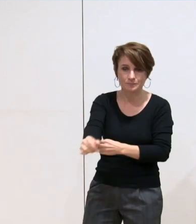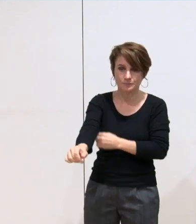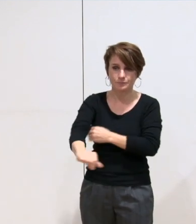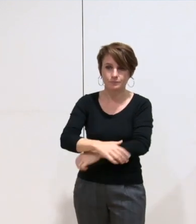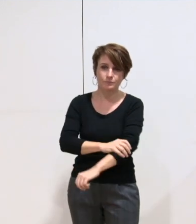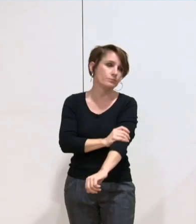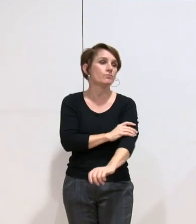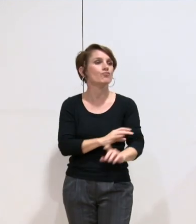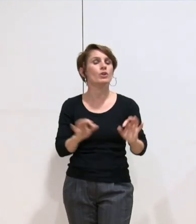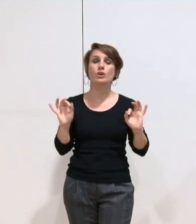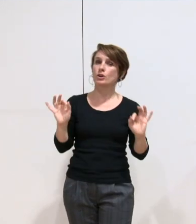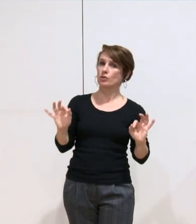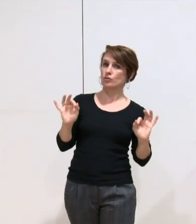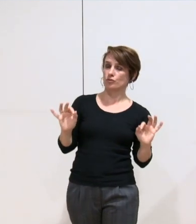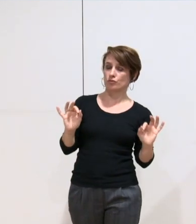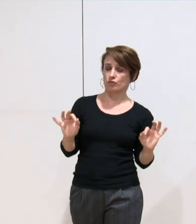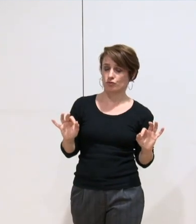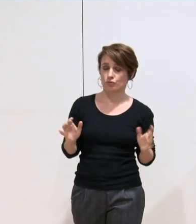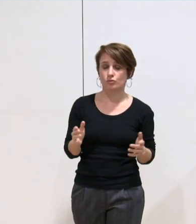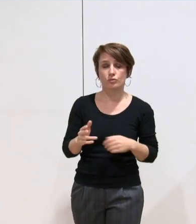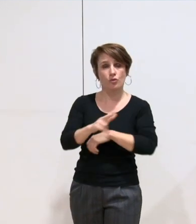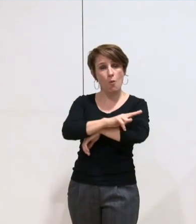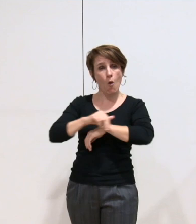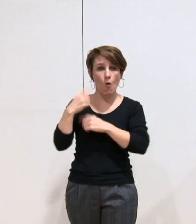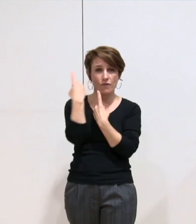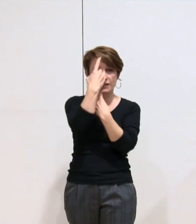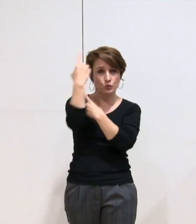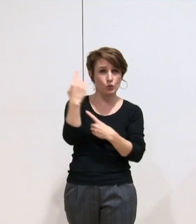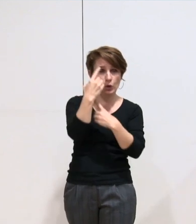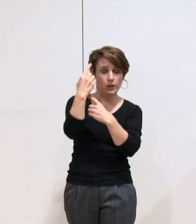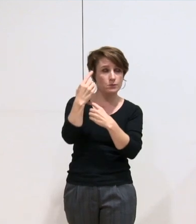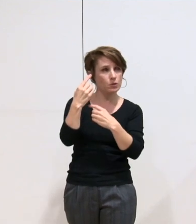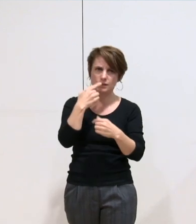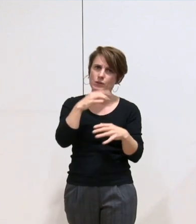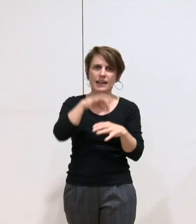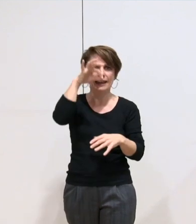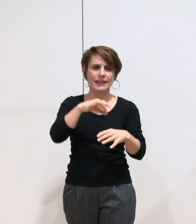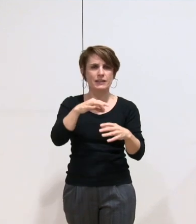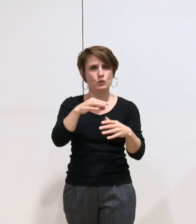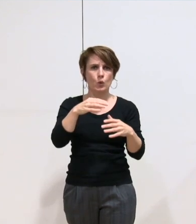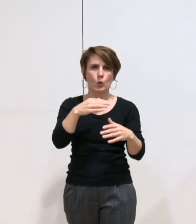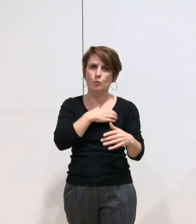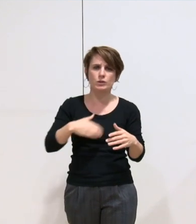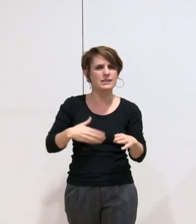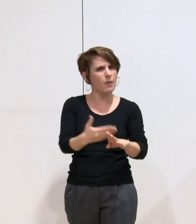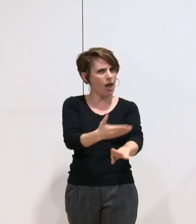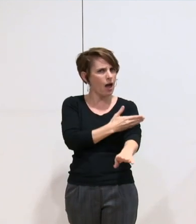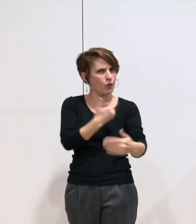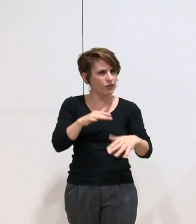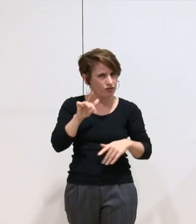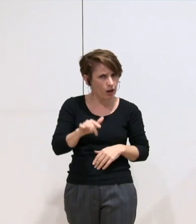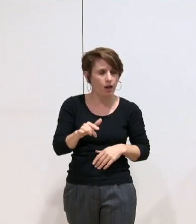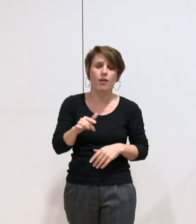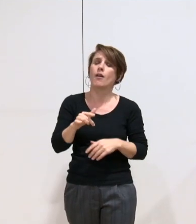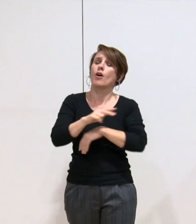tourisme était, et ça c'était déjà avant les élections au conseil municipal, de porter Grenoble dans le top